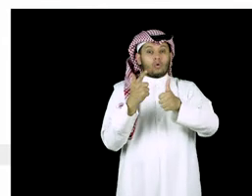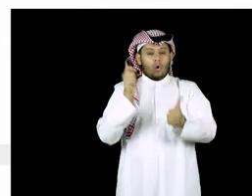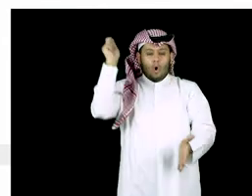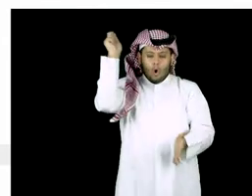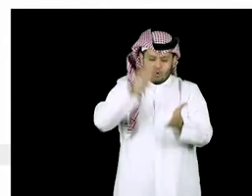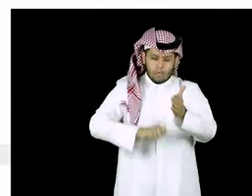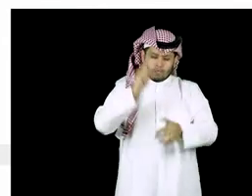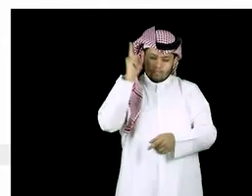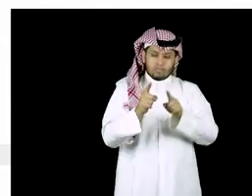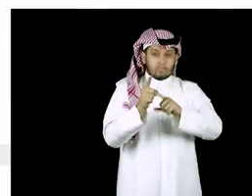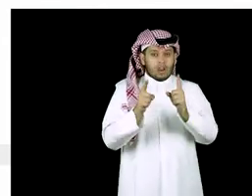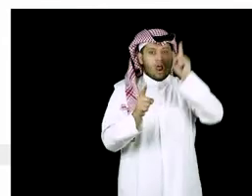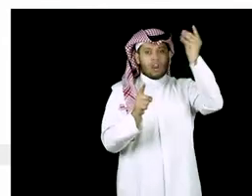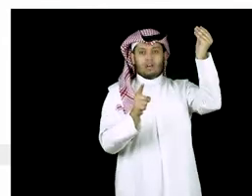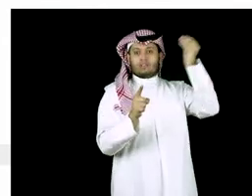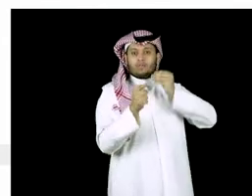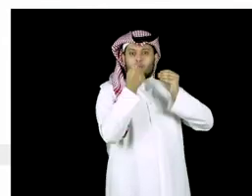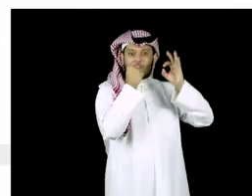أنزل الله،